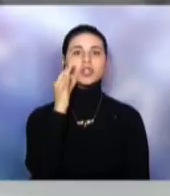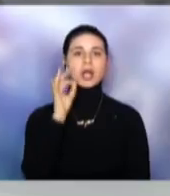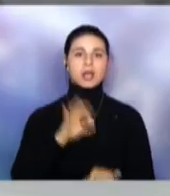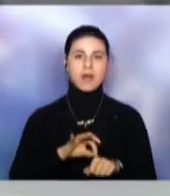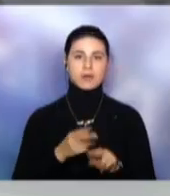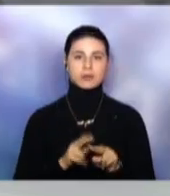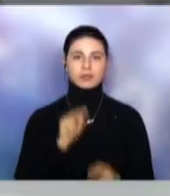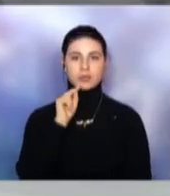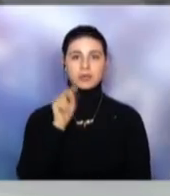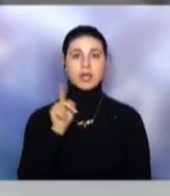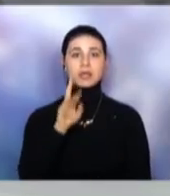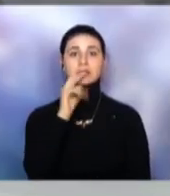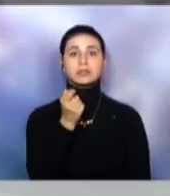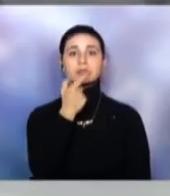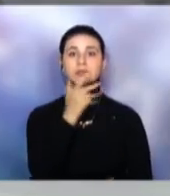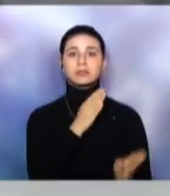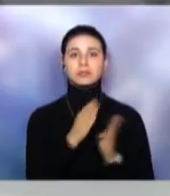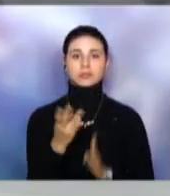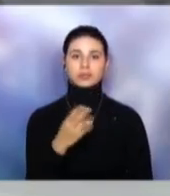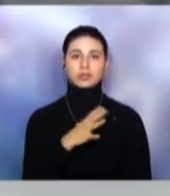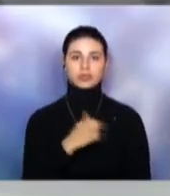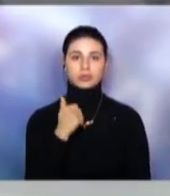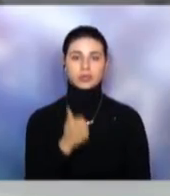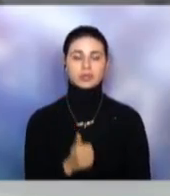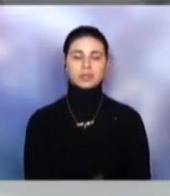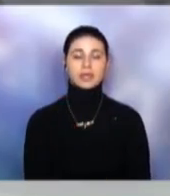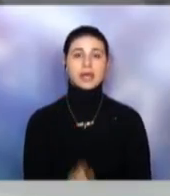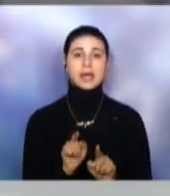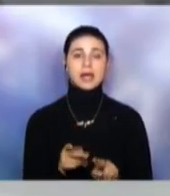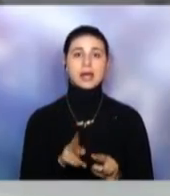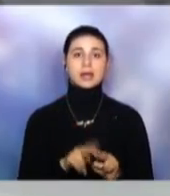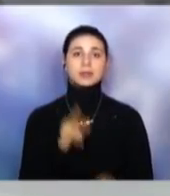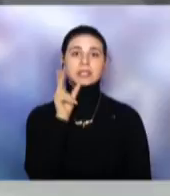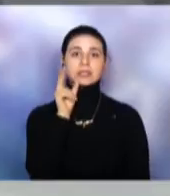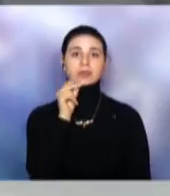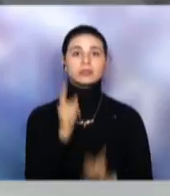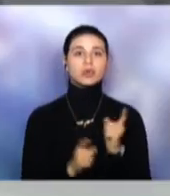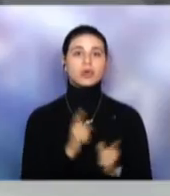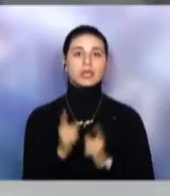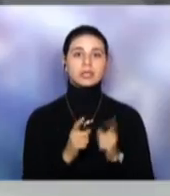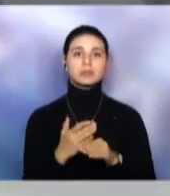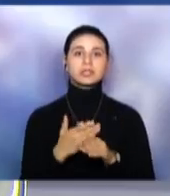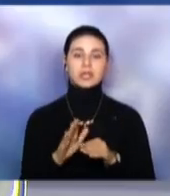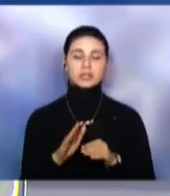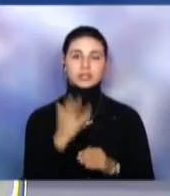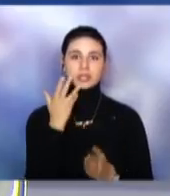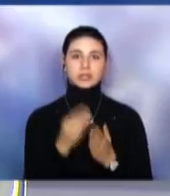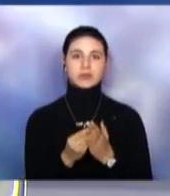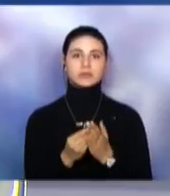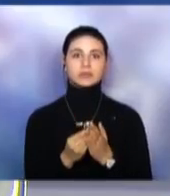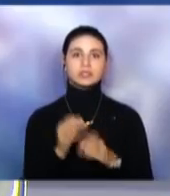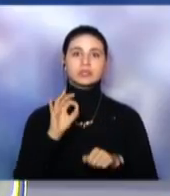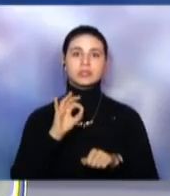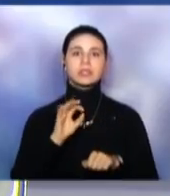თქვენ ძანეთ, არაკომპენსირებული სამწუხაროდ და აი ამ ციფრების კორეგირების გარეშე გულ-სისხლძარღვთა